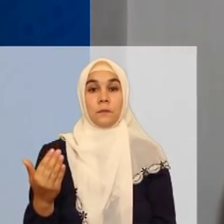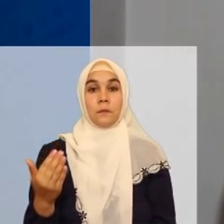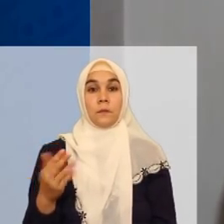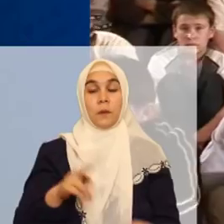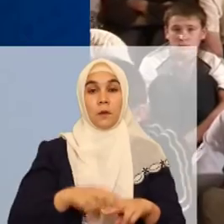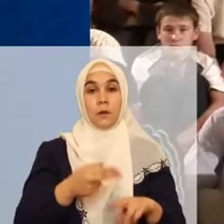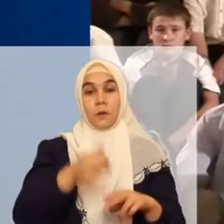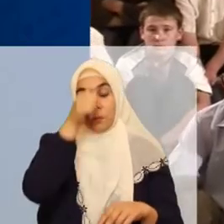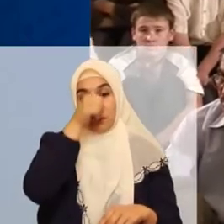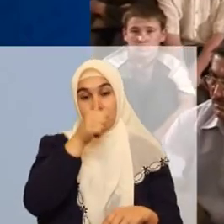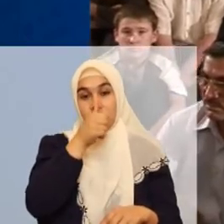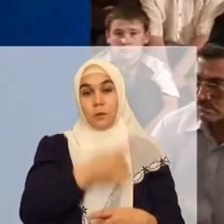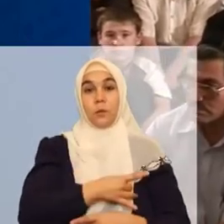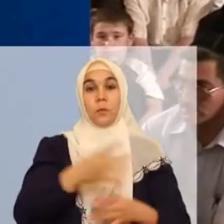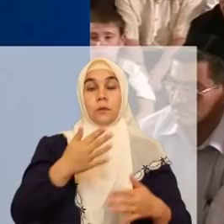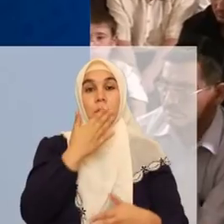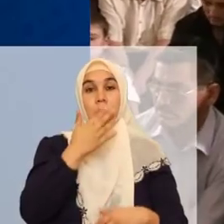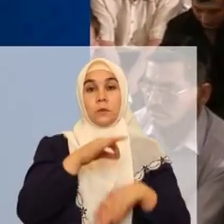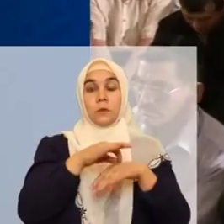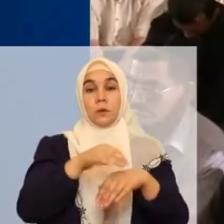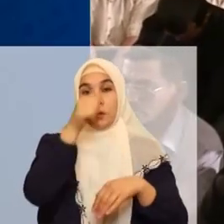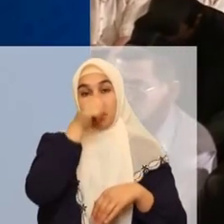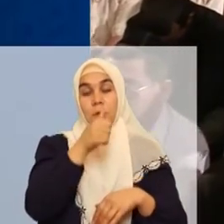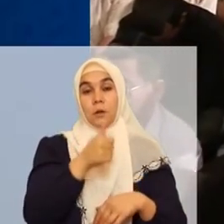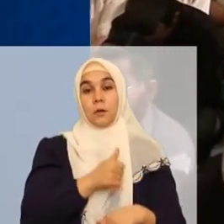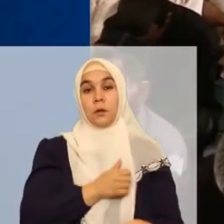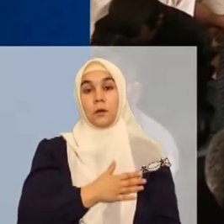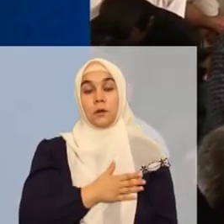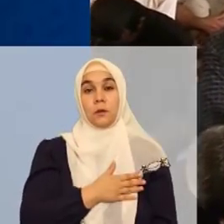bu yılki mübarek Ramazan ayını